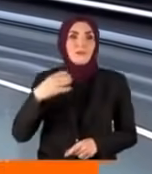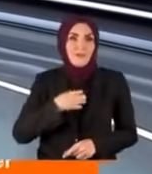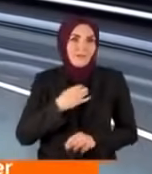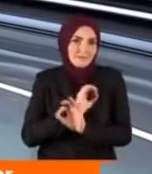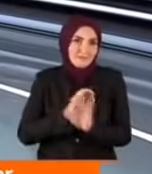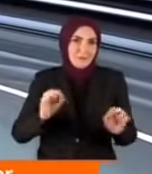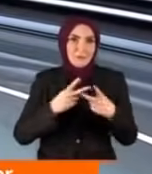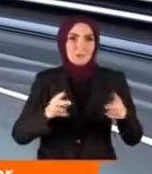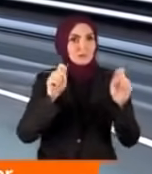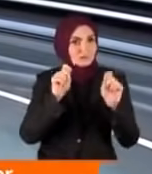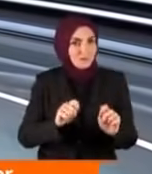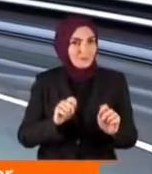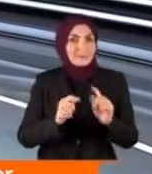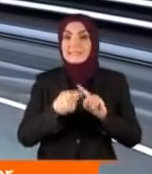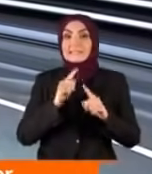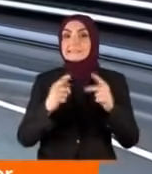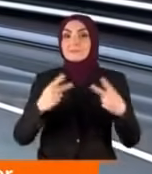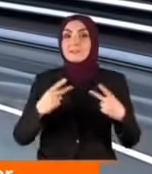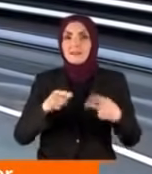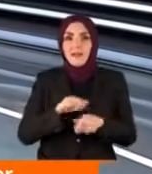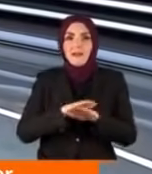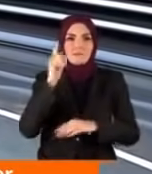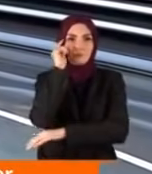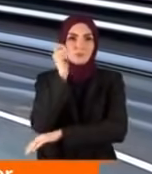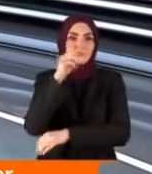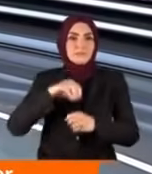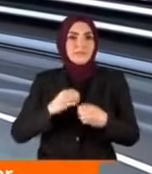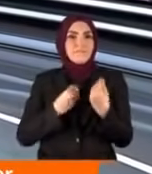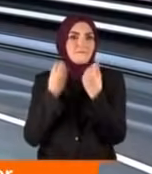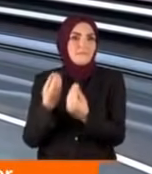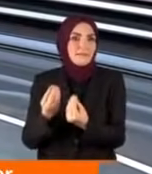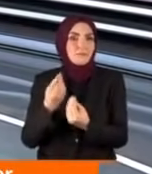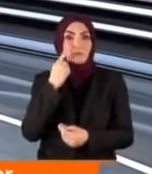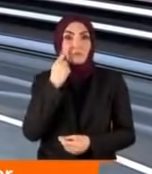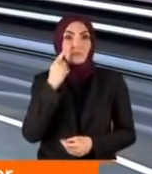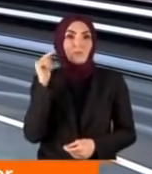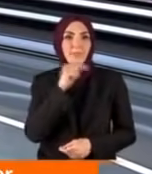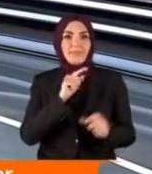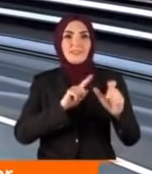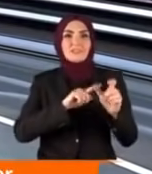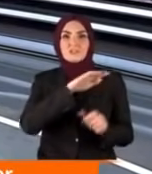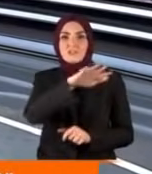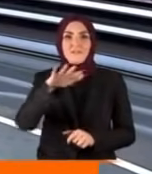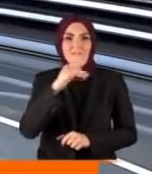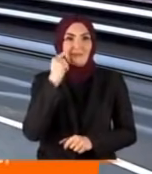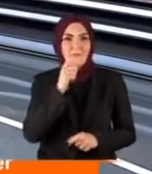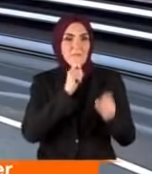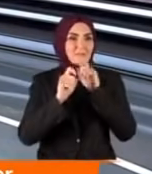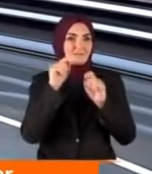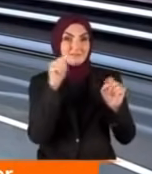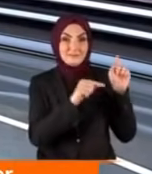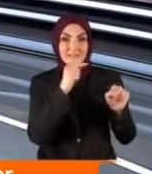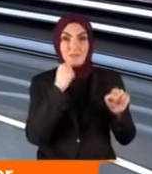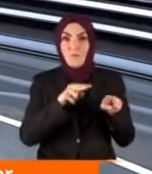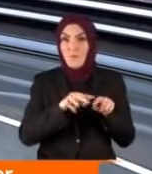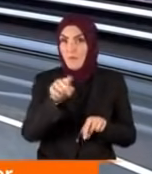açılışını. Siyasi mesajlarını da yine aynı kürsüden verdi. Hükümeti çevre başlığı üzerinden eleştiren muhalefeti işaret edip